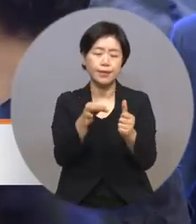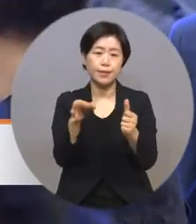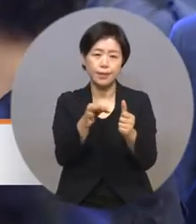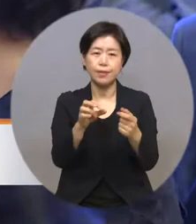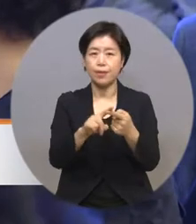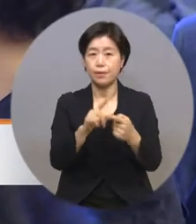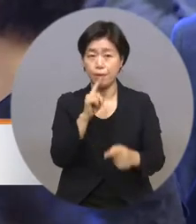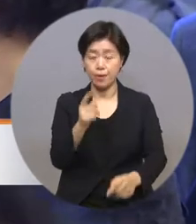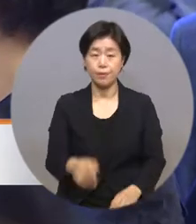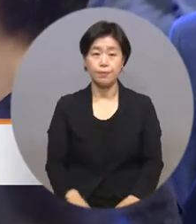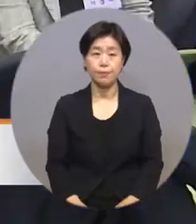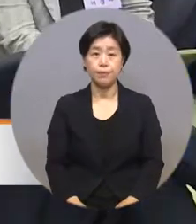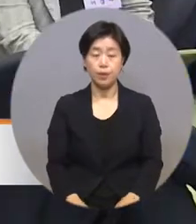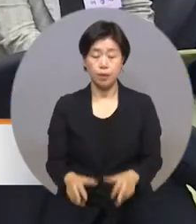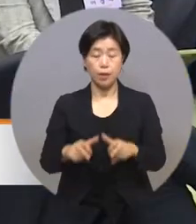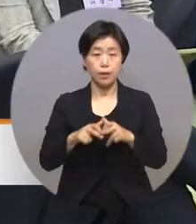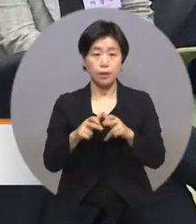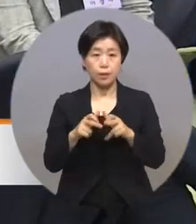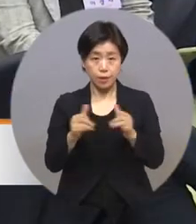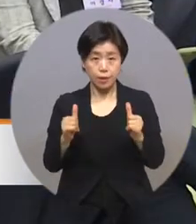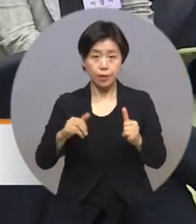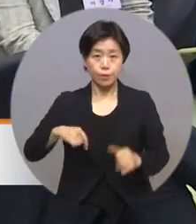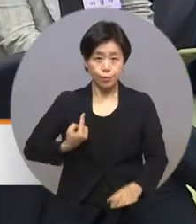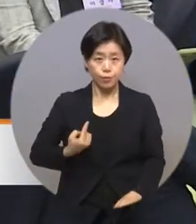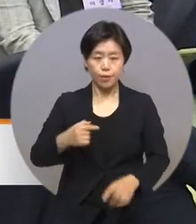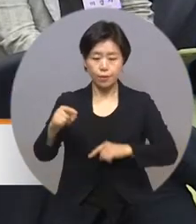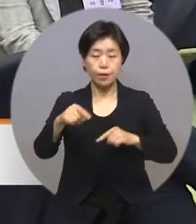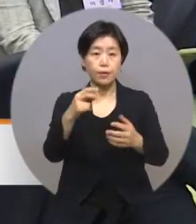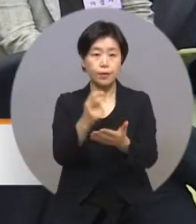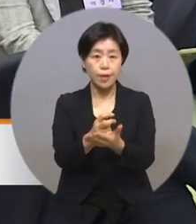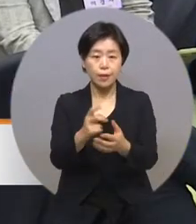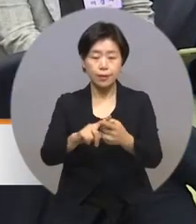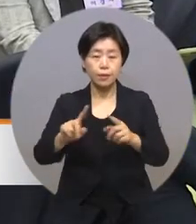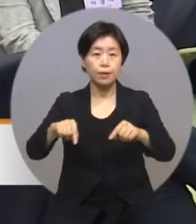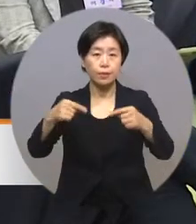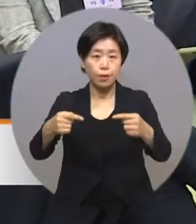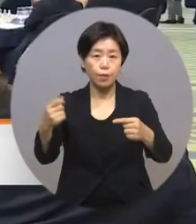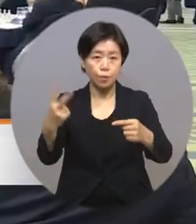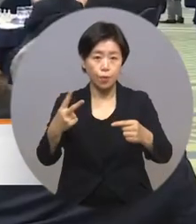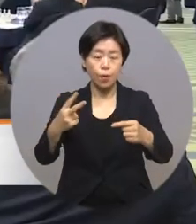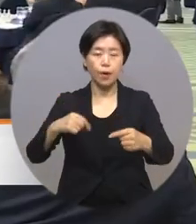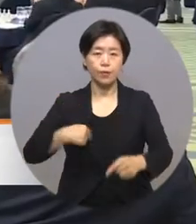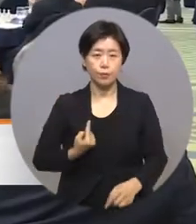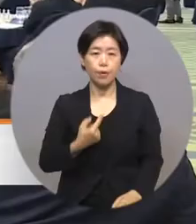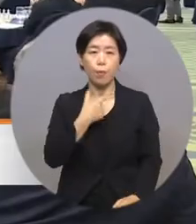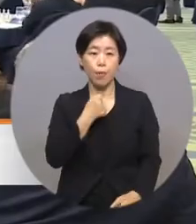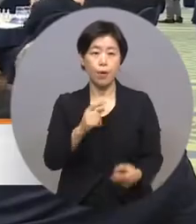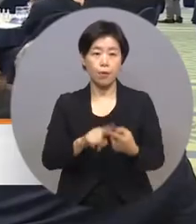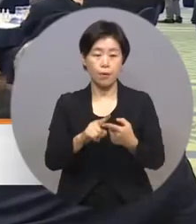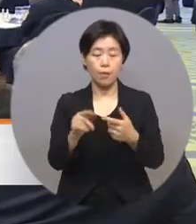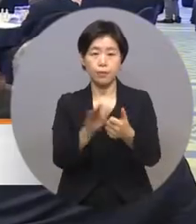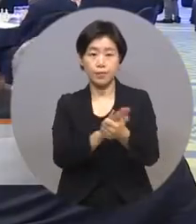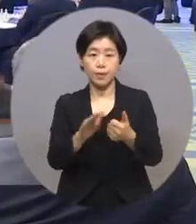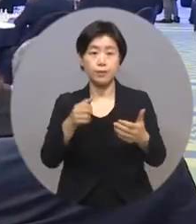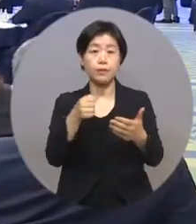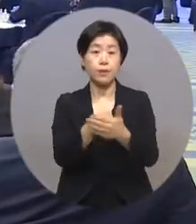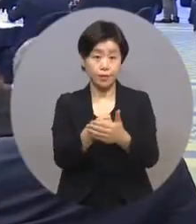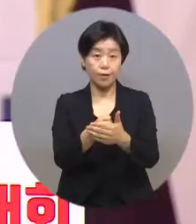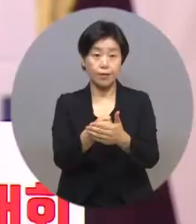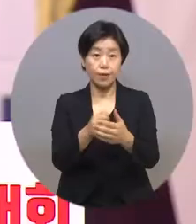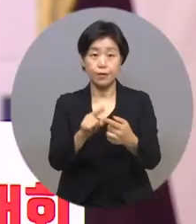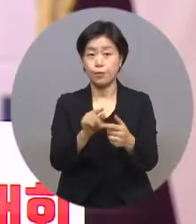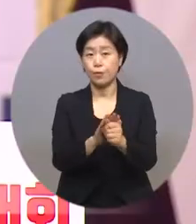강조했습니다. 장애인 스스로가 정책 결정에 참여하는 동시에 나아가 주체적인 서비스 결정권을 보장한다는